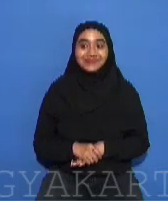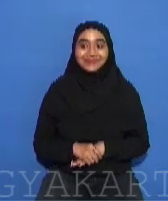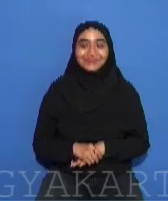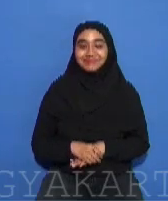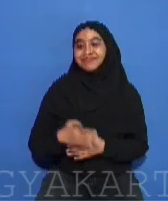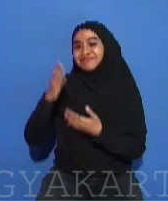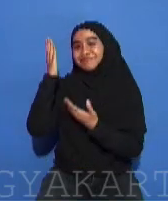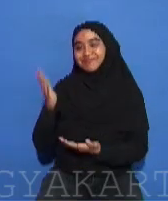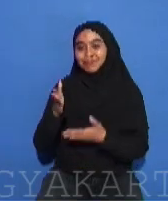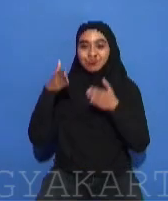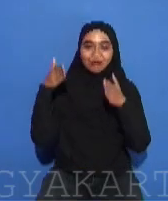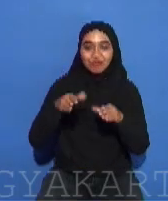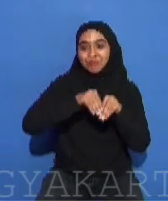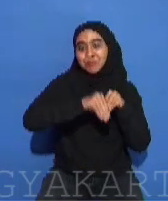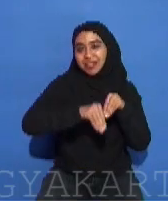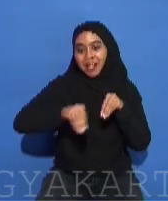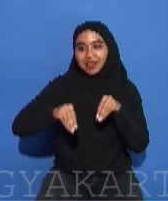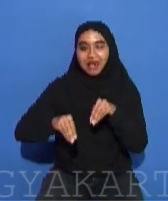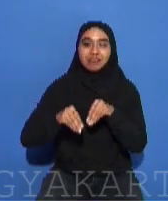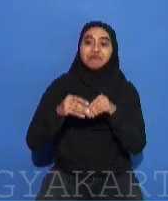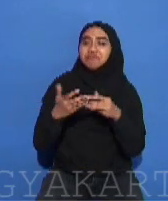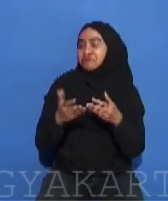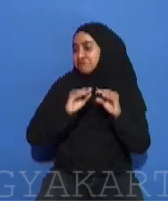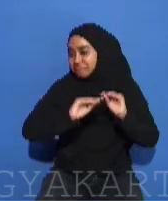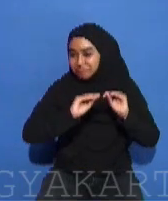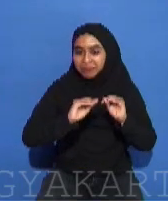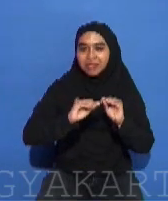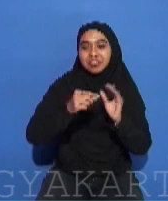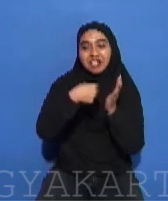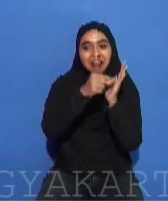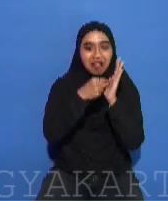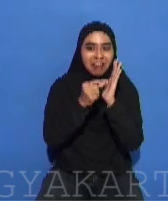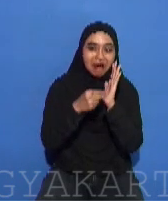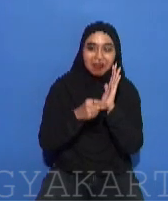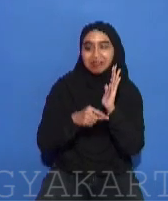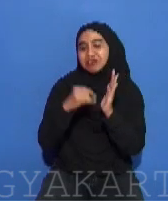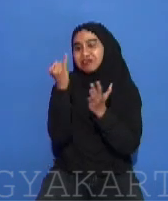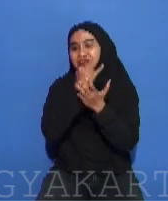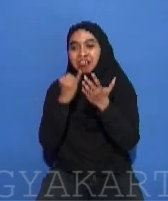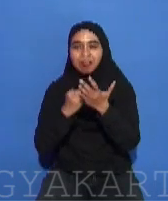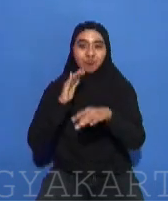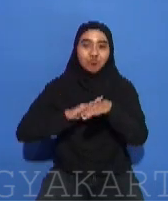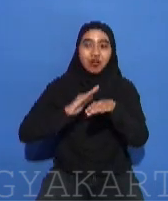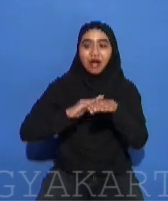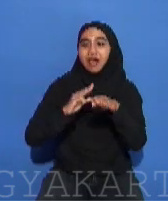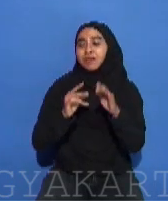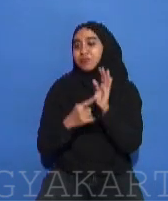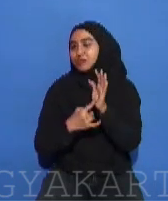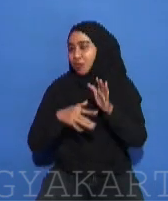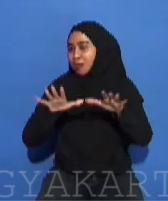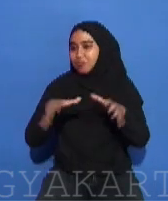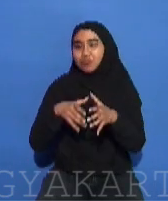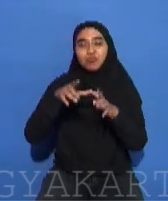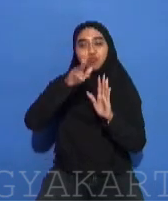Para pamirsa kangge nanemaken nilai senilan budaya tumrap siswa ngiras pantes anyeng kuyung program proyek penguatan